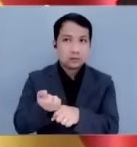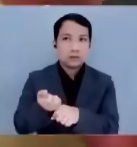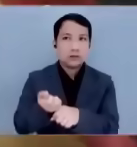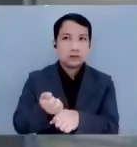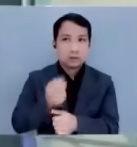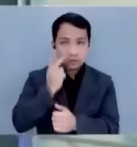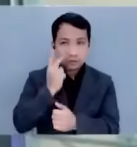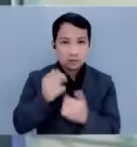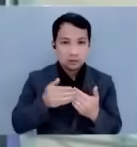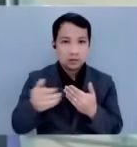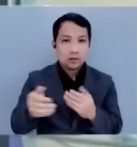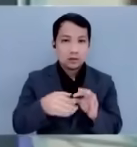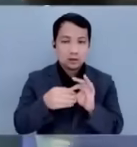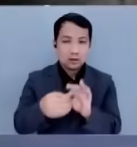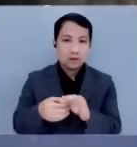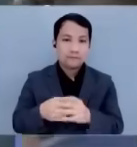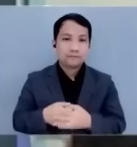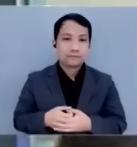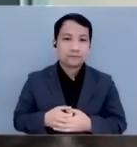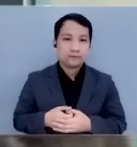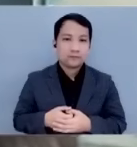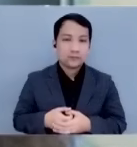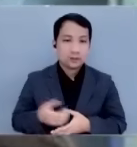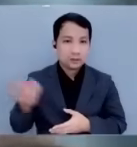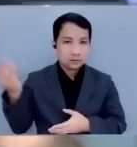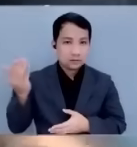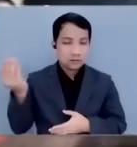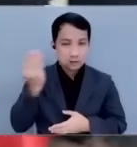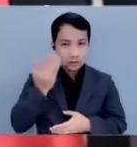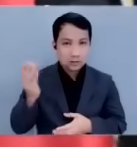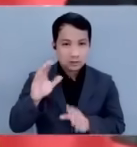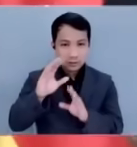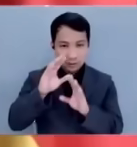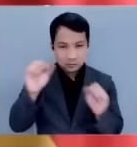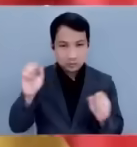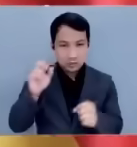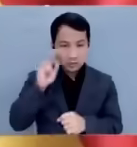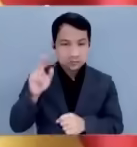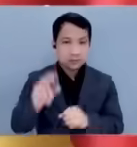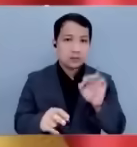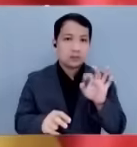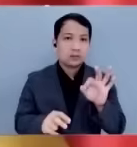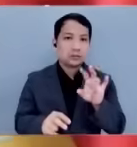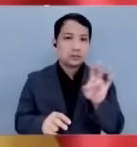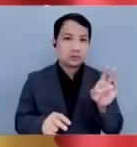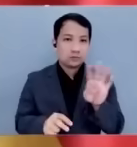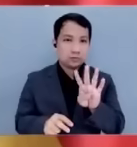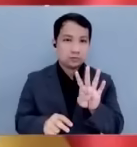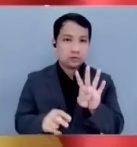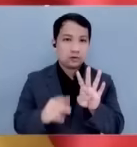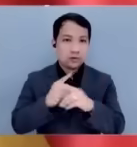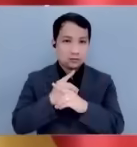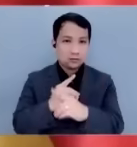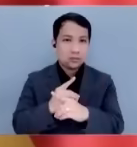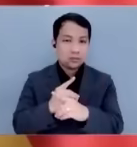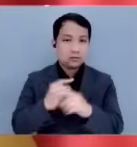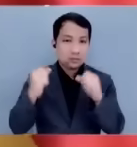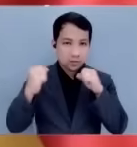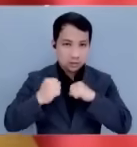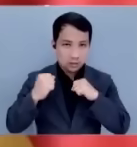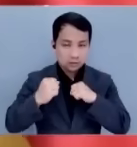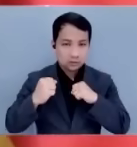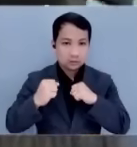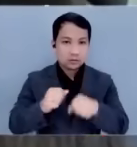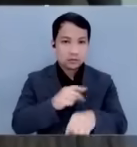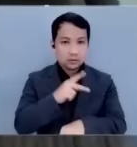forward. Sa kanyang talumpati, sinabi ng Pangulo na 1974 pa merong Defense Cooperation Agreement ang